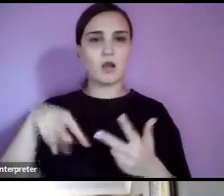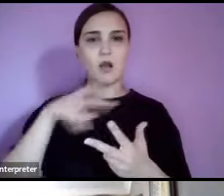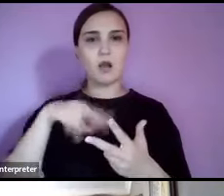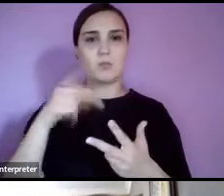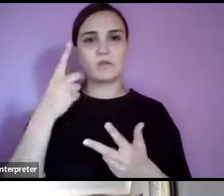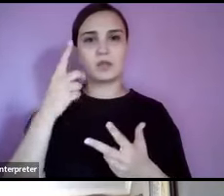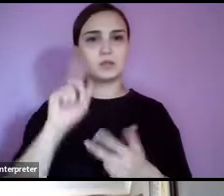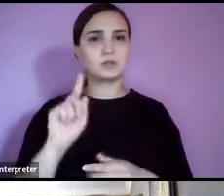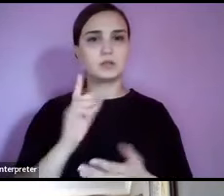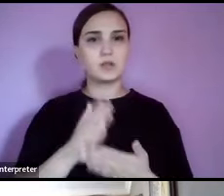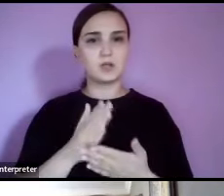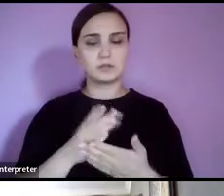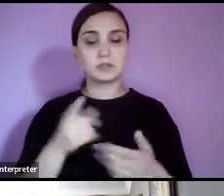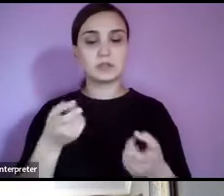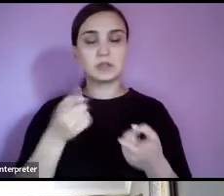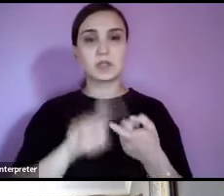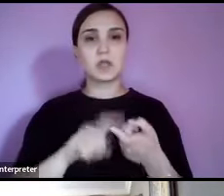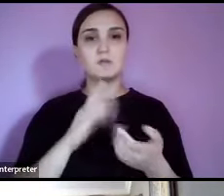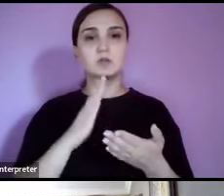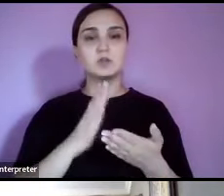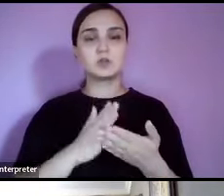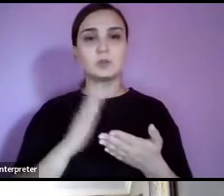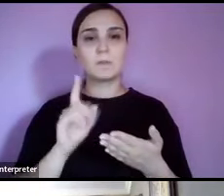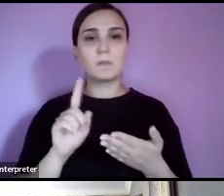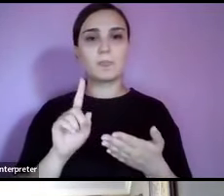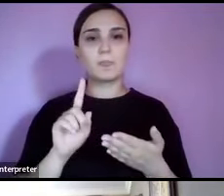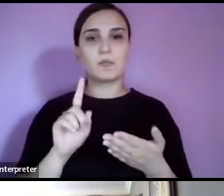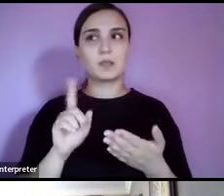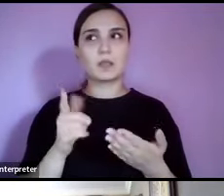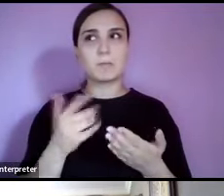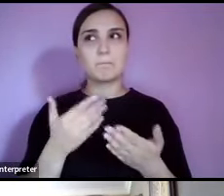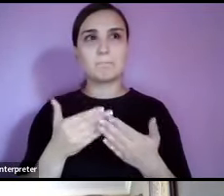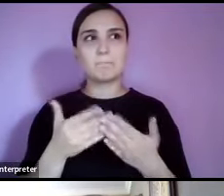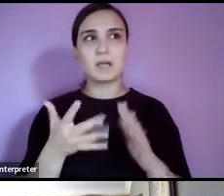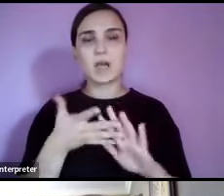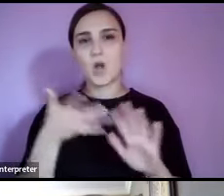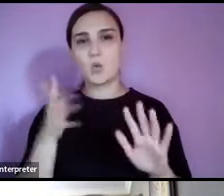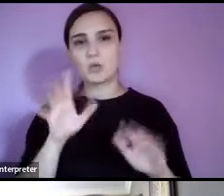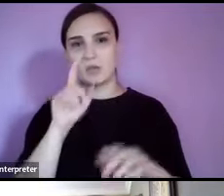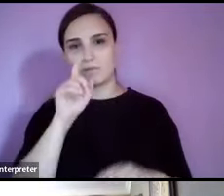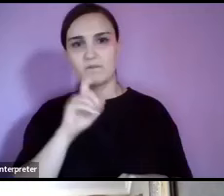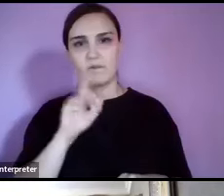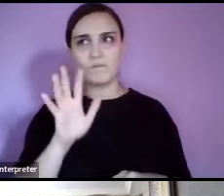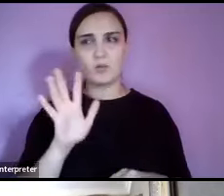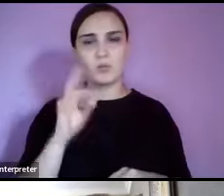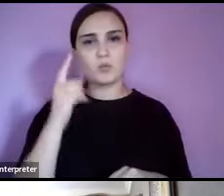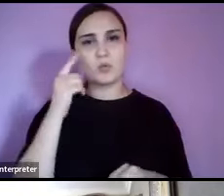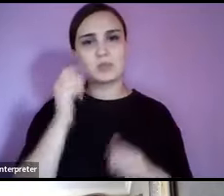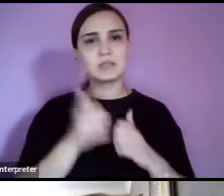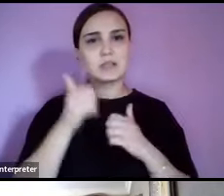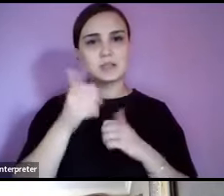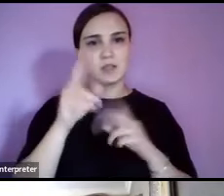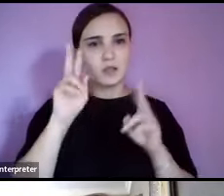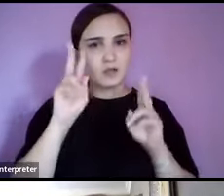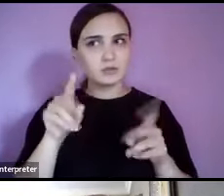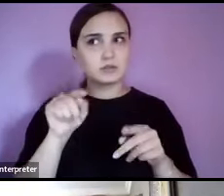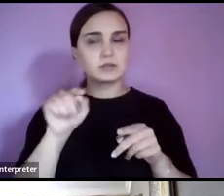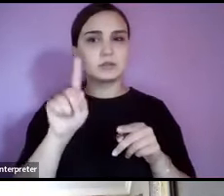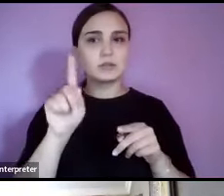რომ დაკავშირებული არიან განუსაზღვრელობასთან, გაურკვევლობასთან და ეს თავის